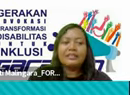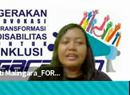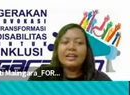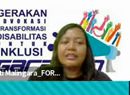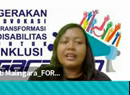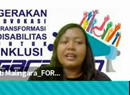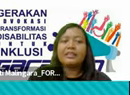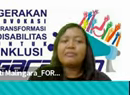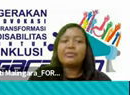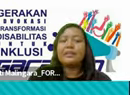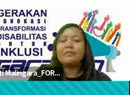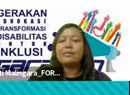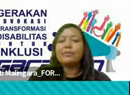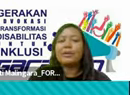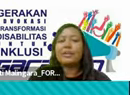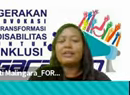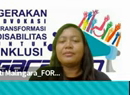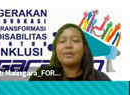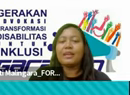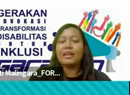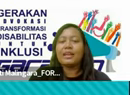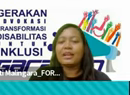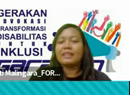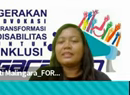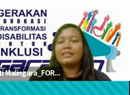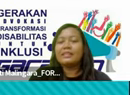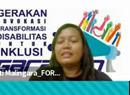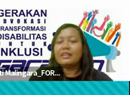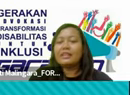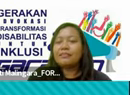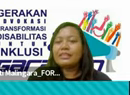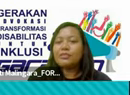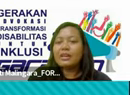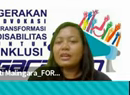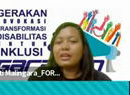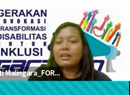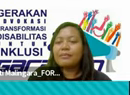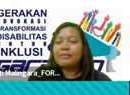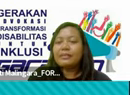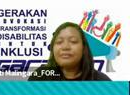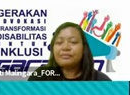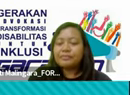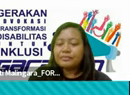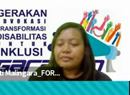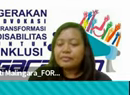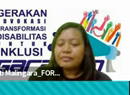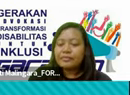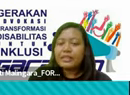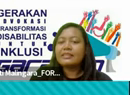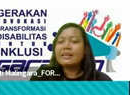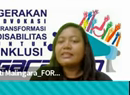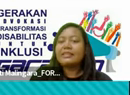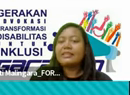sini dia akan jalan dengan mudah tanpa bantuan dari orang lain. Nah, di samping sini juga rekan kami, Kak Dina,